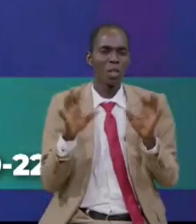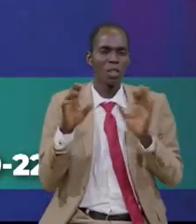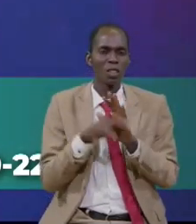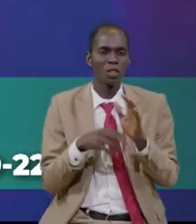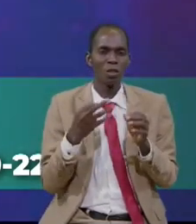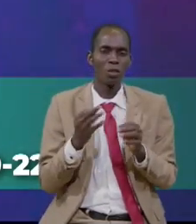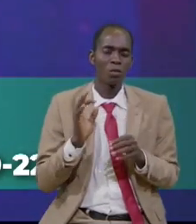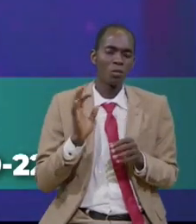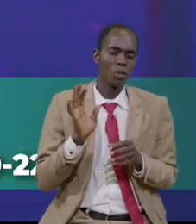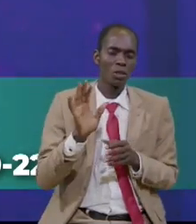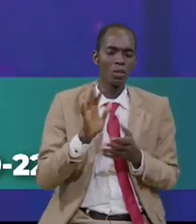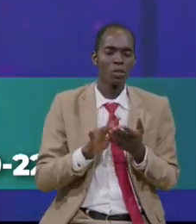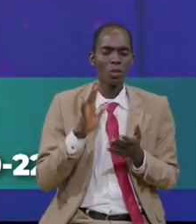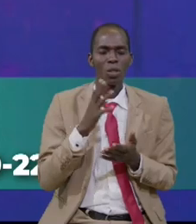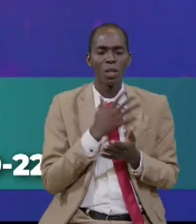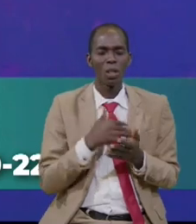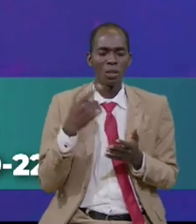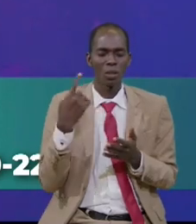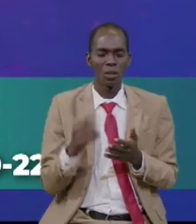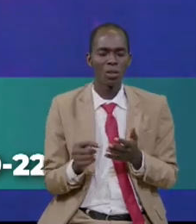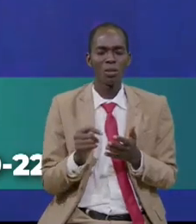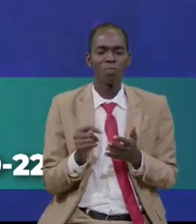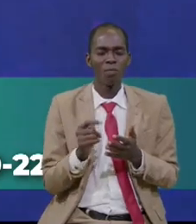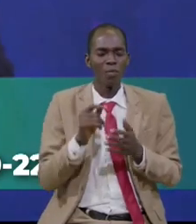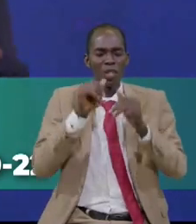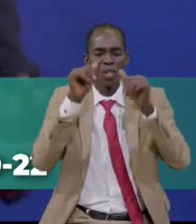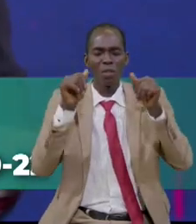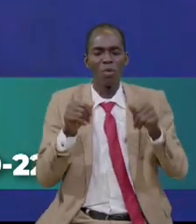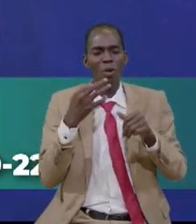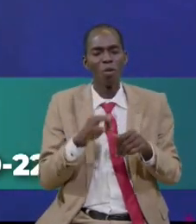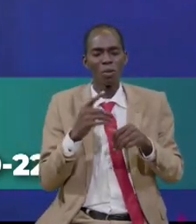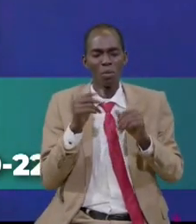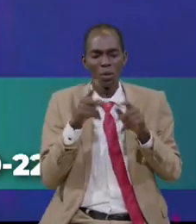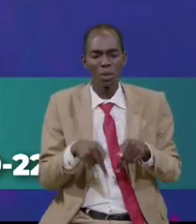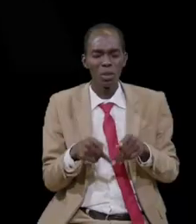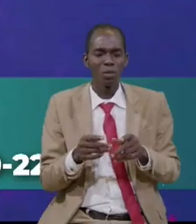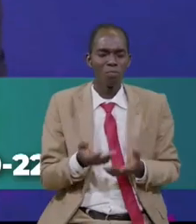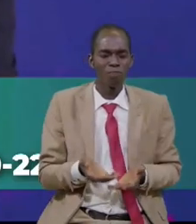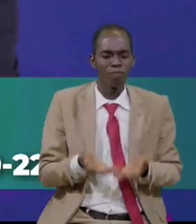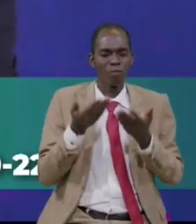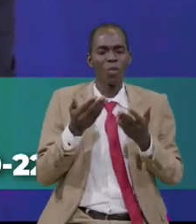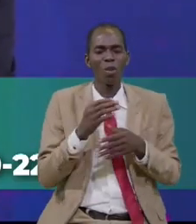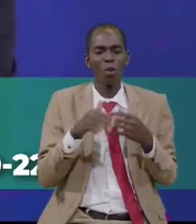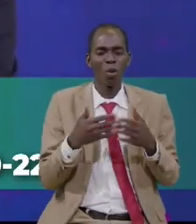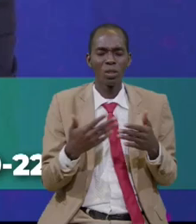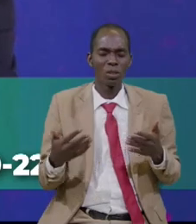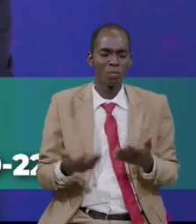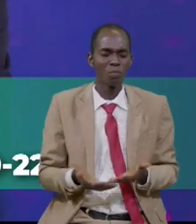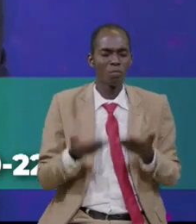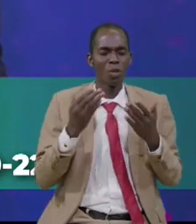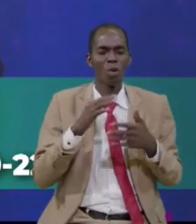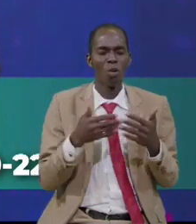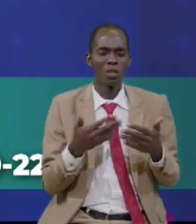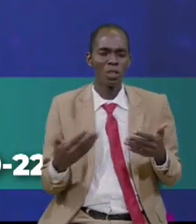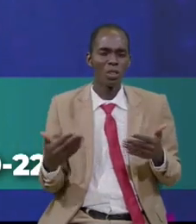Hébreux 1, 3, et qui étant le reflet de sa gloire et l'empreinte de sa personne et soutenant toutes choses, qui soutenant les croyants,